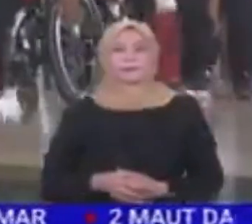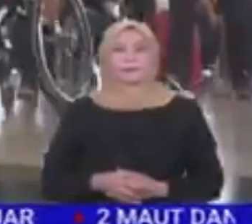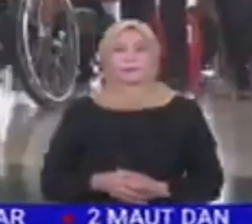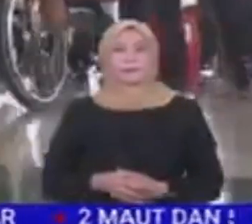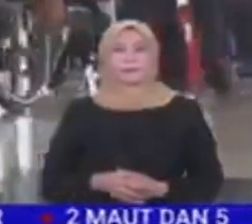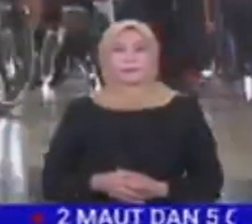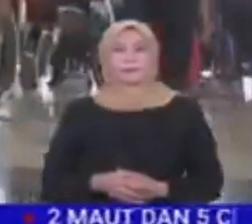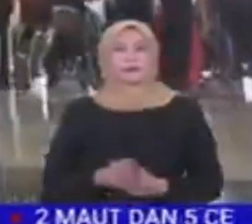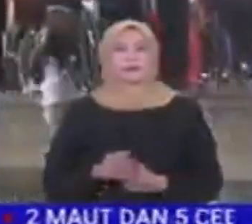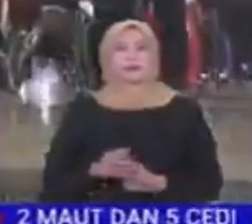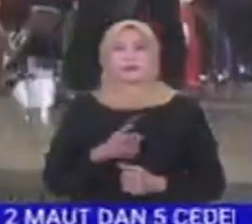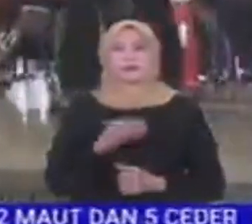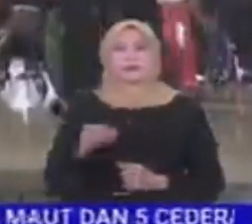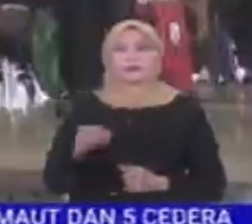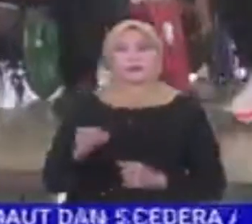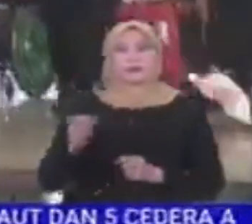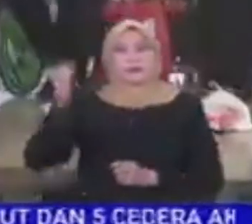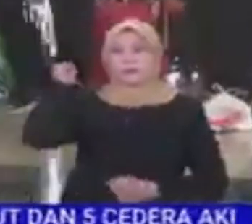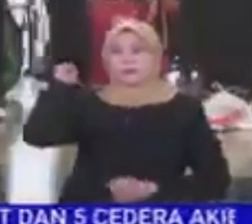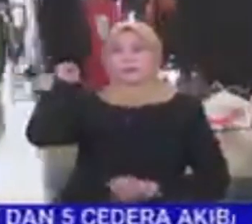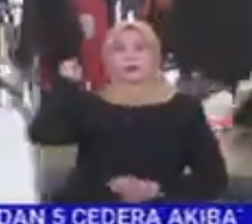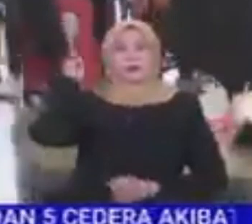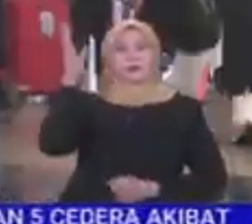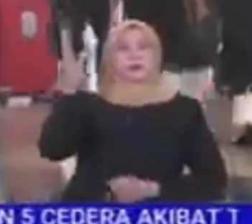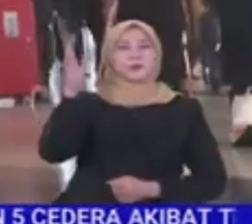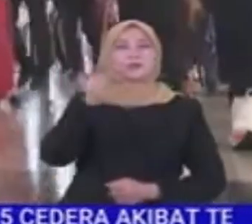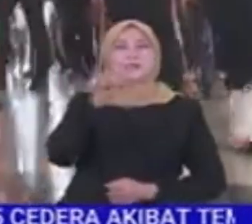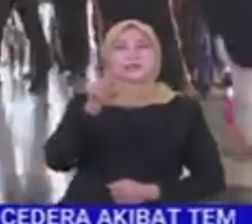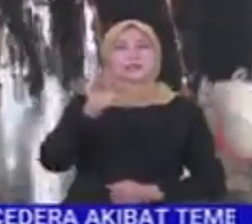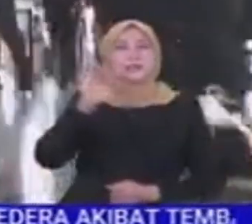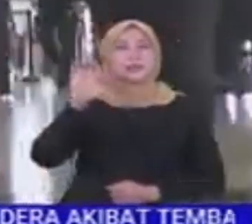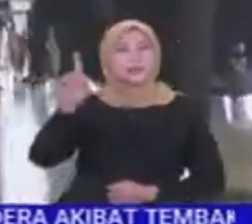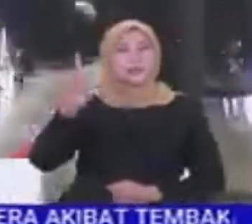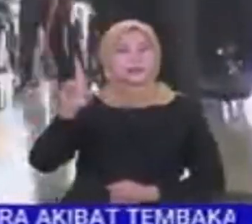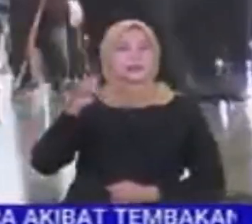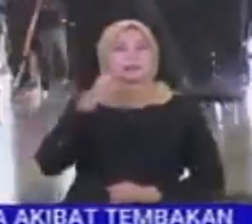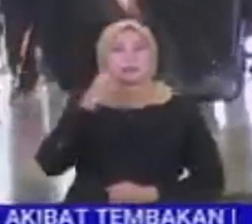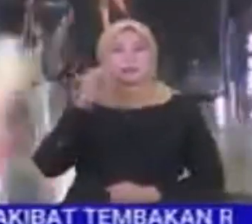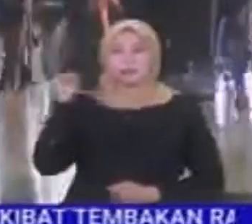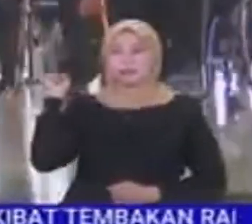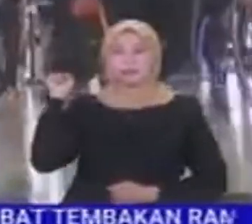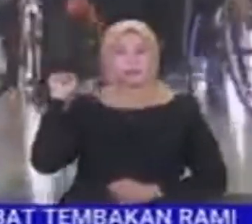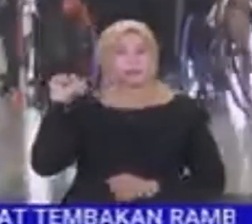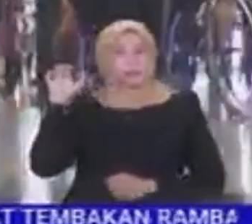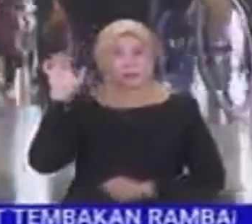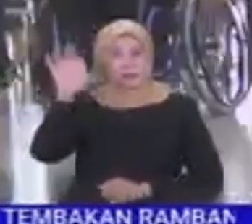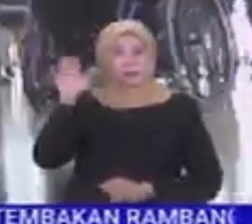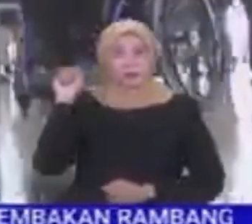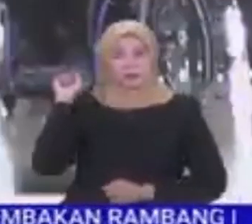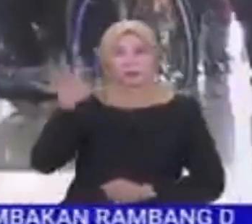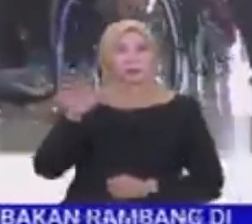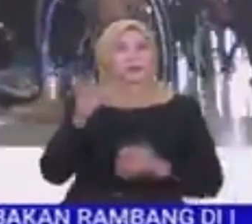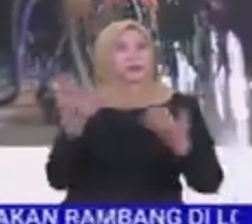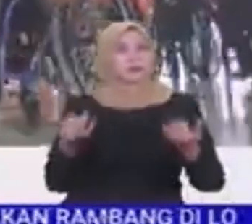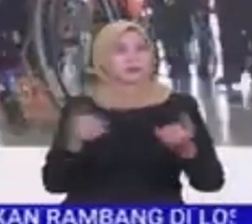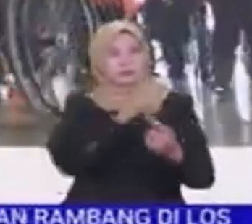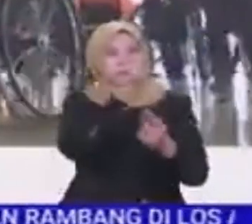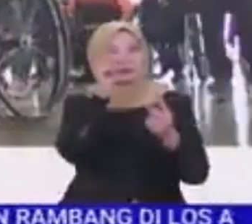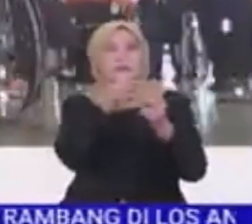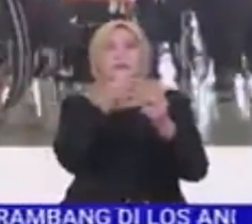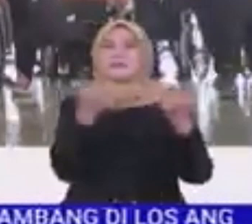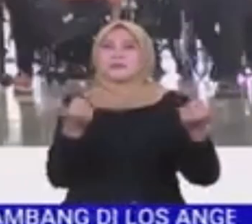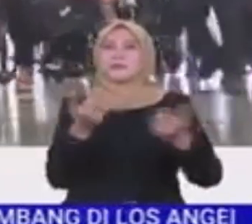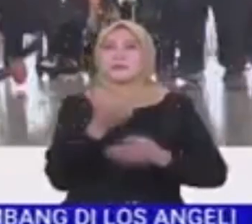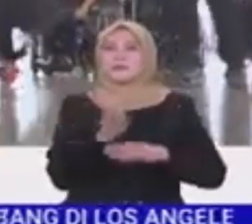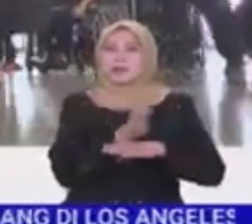Sementara itu, jaguh lontar peluru kebangsaan Muhammad Ziad Zulkifli yakin mampu menghadirkan kilauan emas bagi acara tersebut.